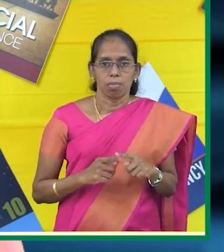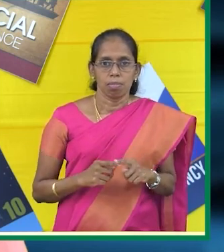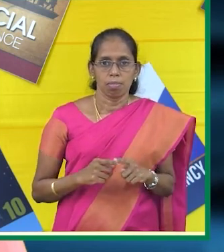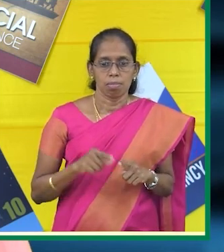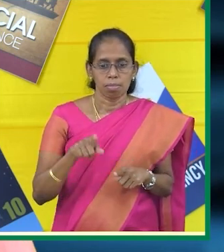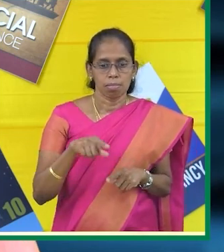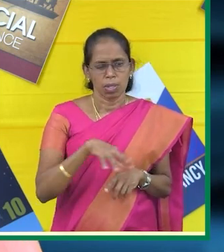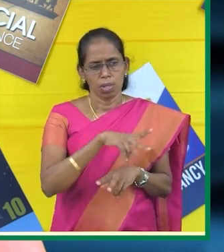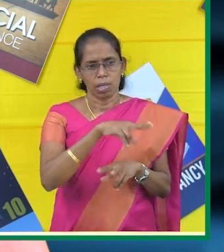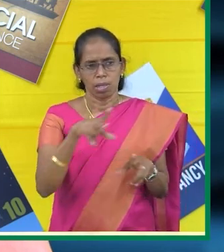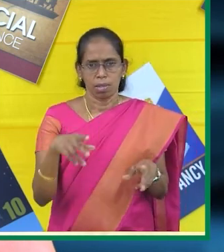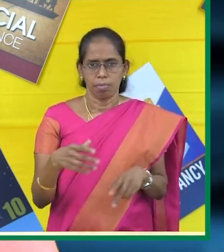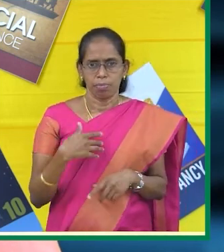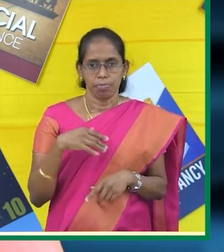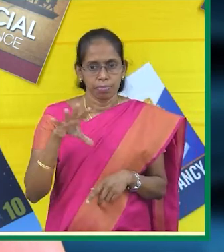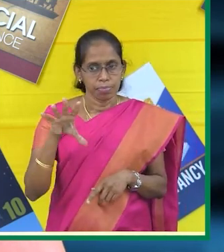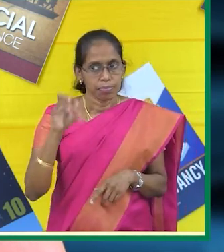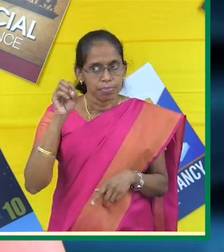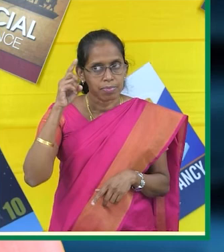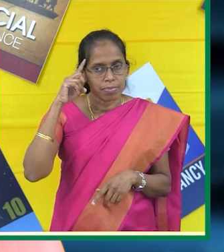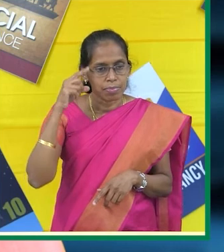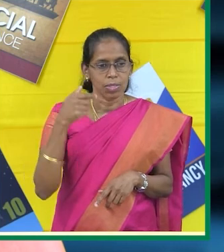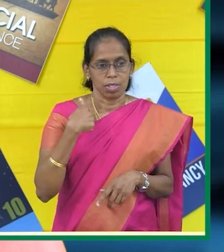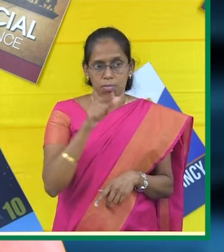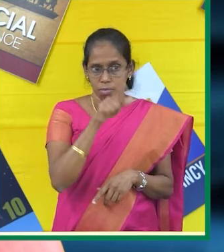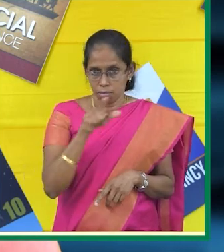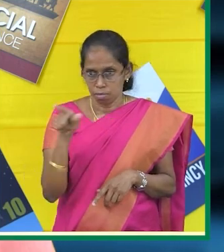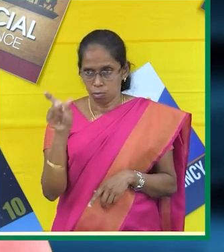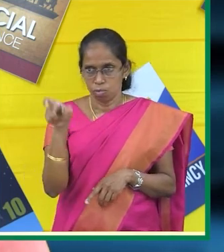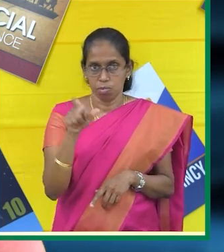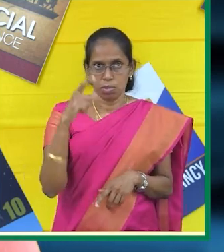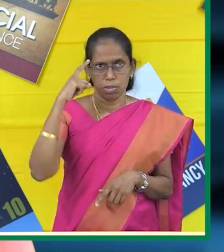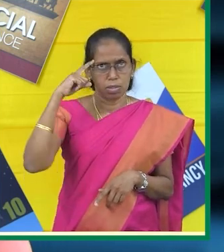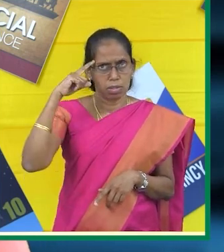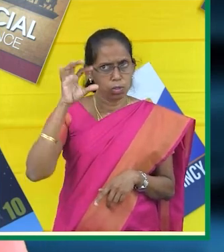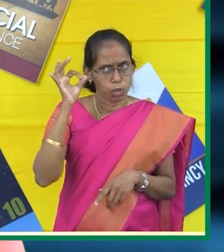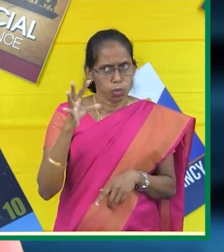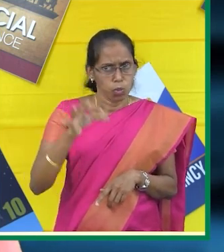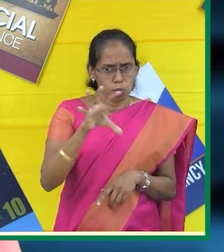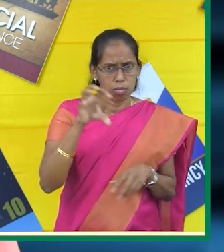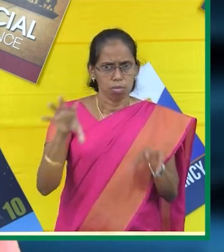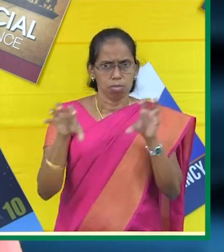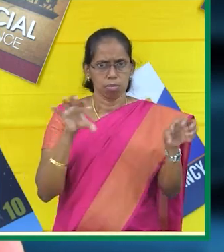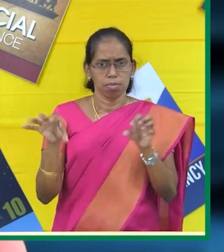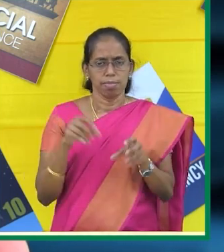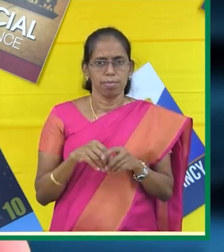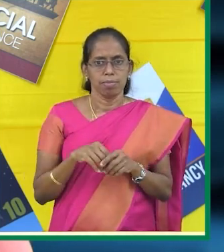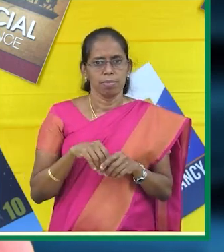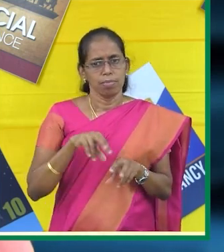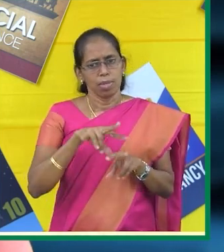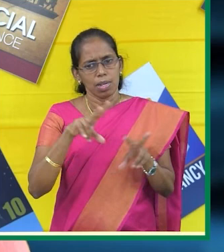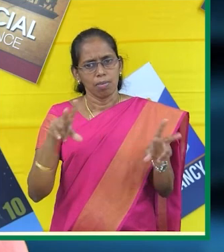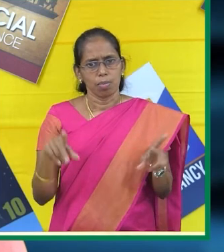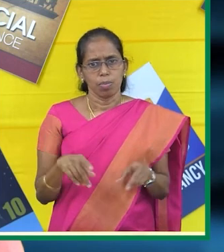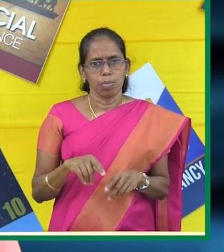நாம் அனைவருமே ஒரு கண்டுபிடிப்பாளர்களாக நம்முடைய மனப்பான்மையை வளர்த்து கொள்ள வேண்டும். நம் எல்லாவற்றிற்குமாக தொழில்நுட்பம்